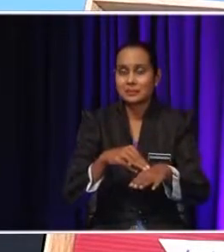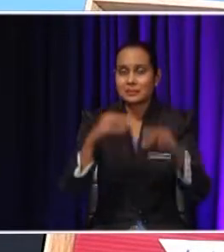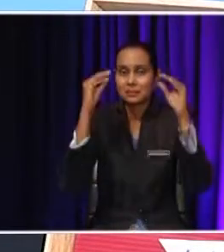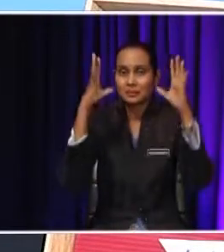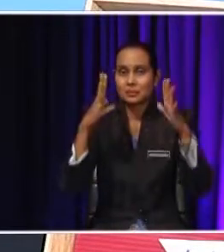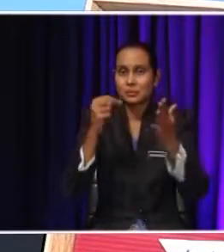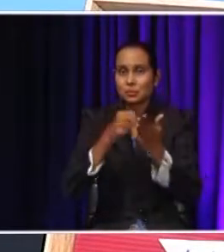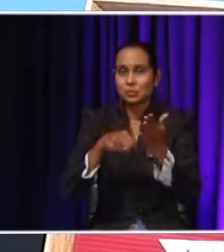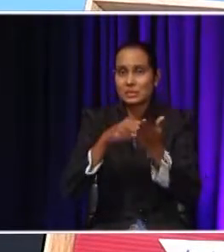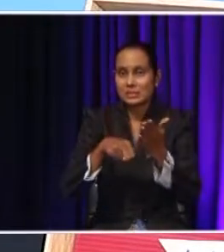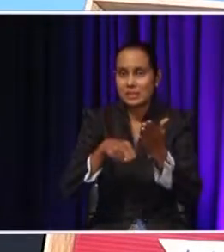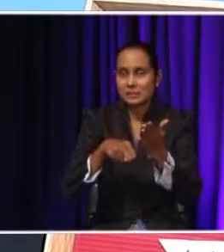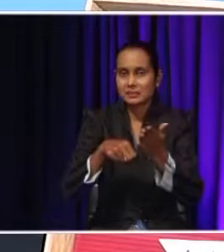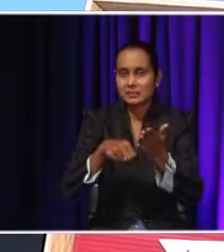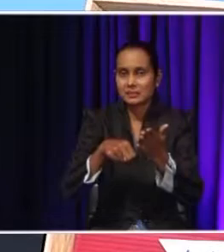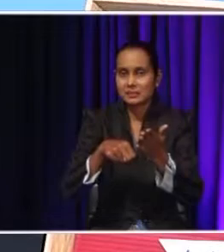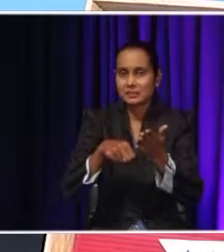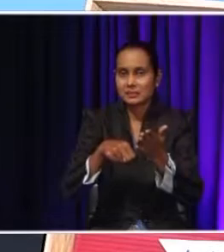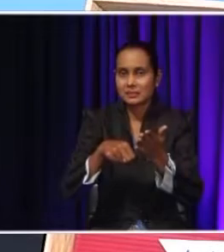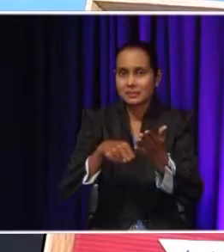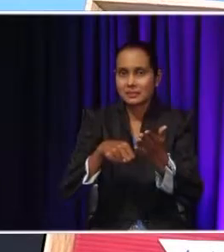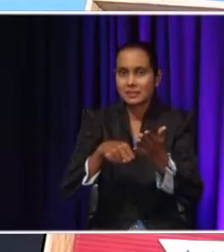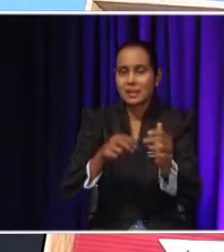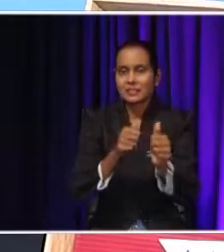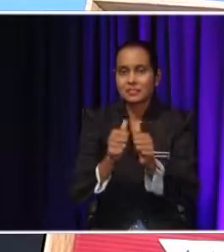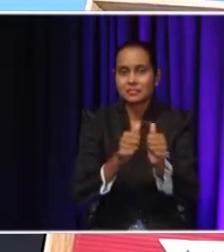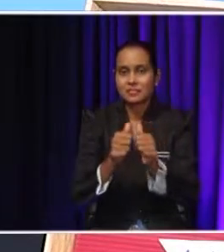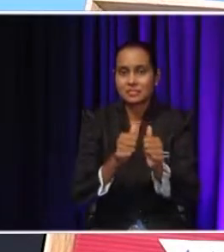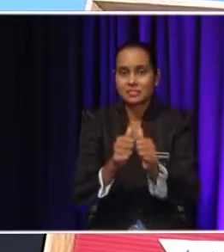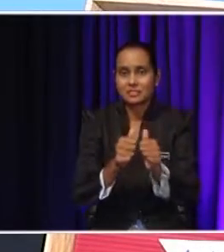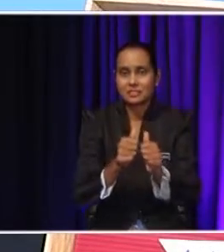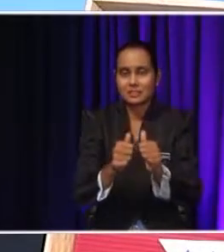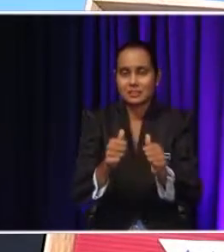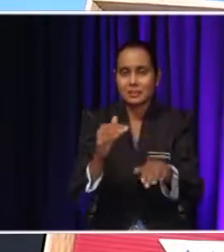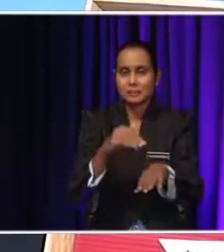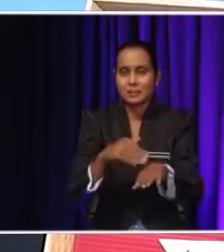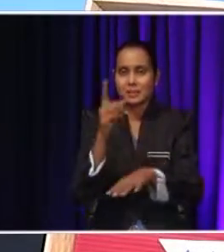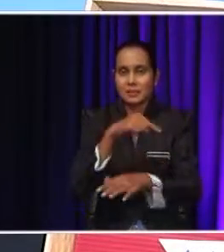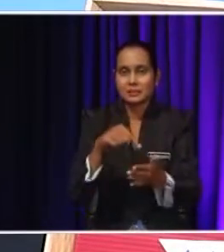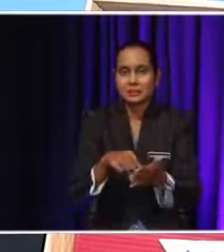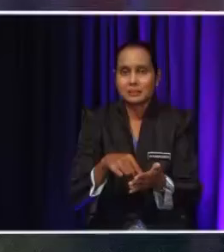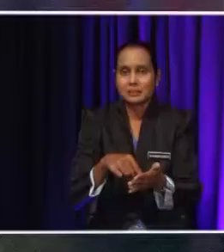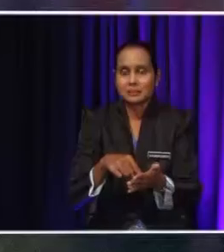prestasi saya pada hari ini yang kita mau buat activity kita membuat suprek itu bagaimana